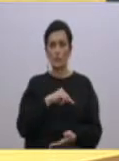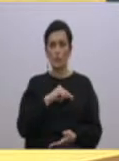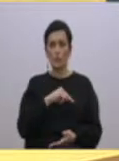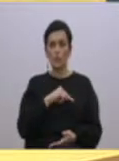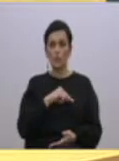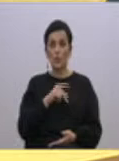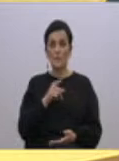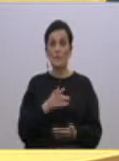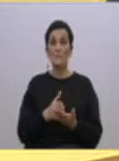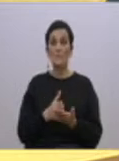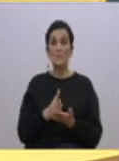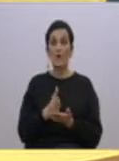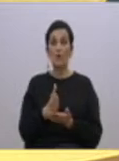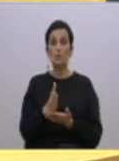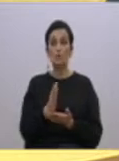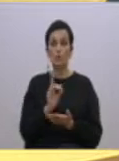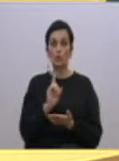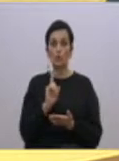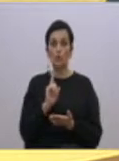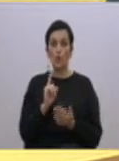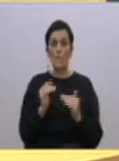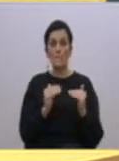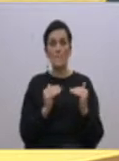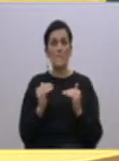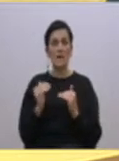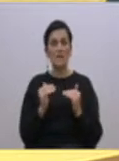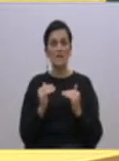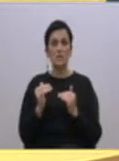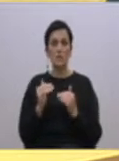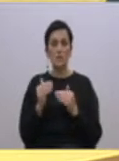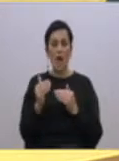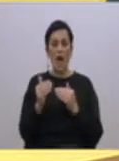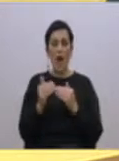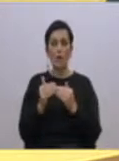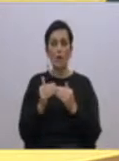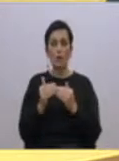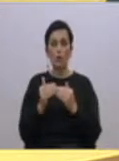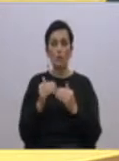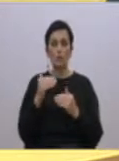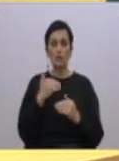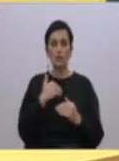იმ მიმართულებით, რომ მაქსიმალურად ახლოს იყოს ჩვენი